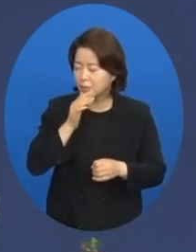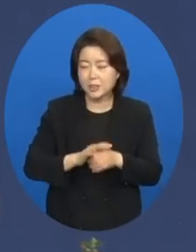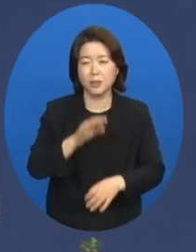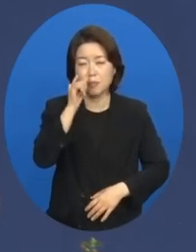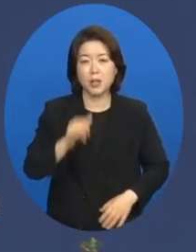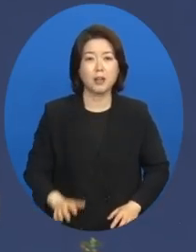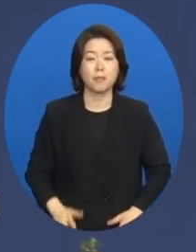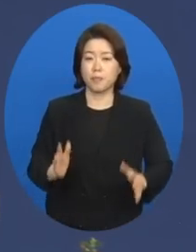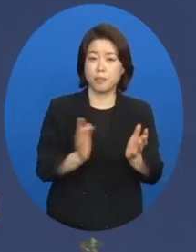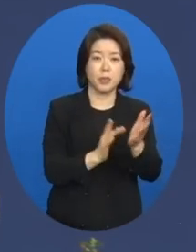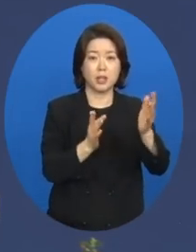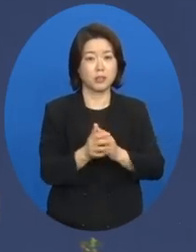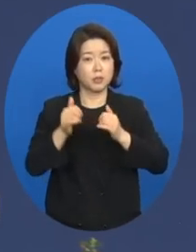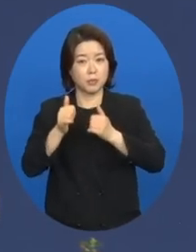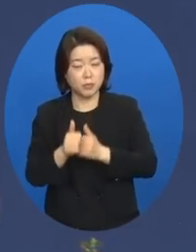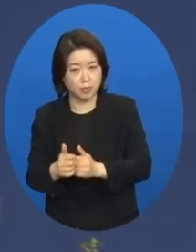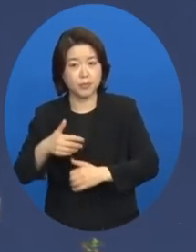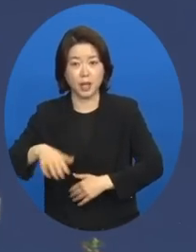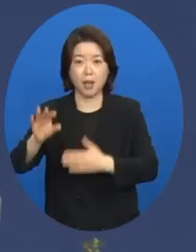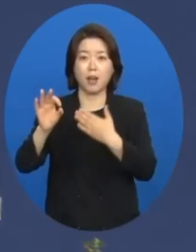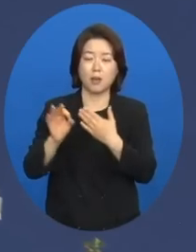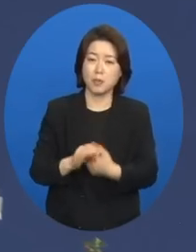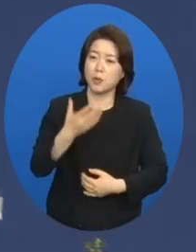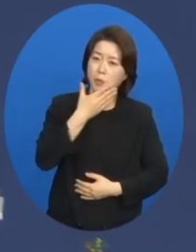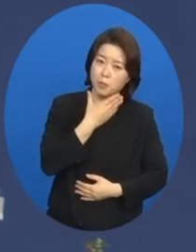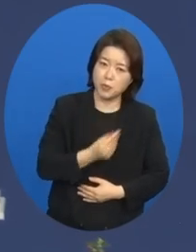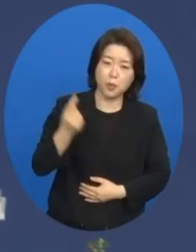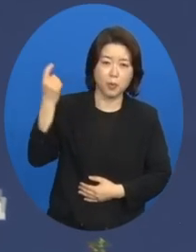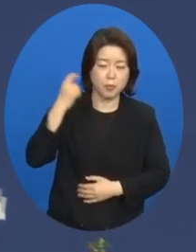예수 따라가며 복음